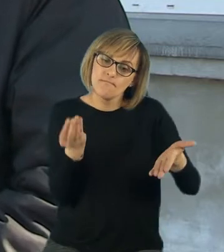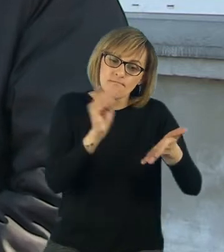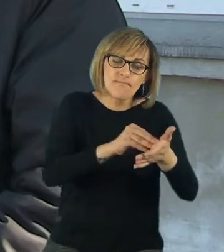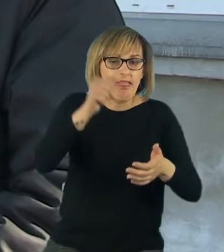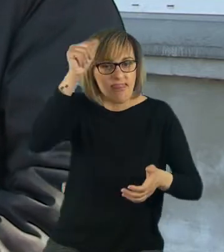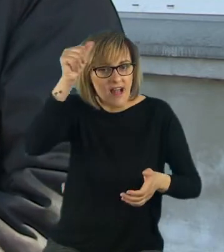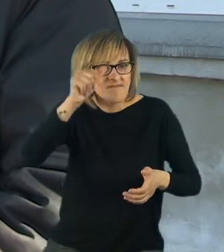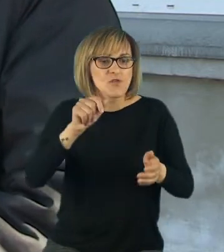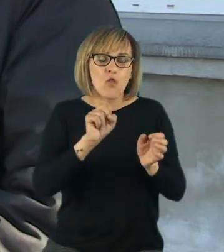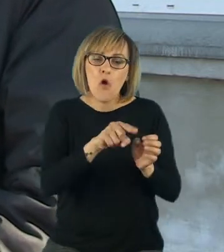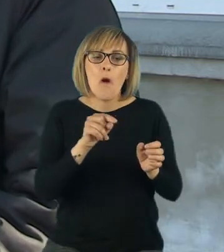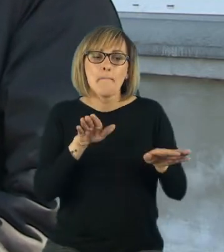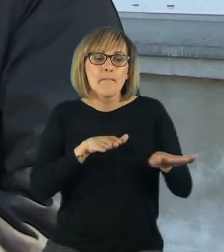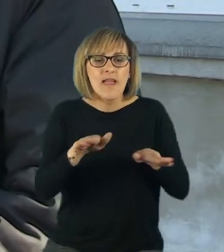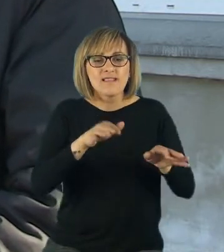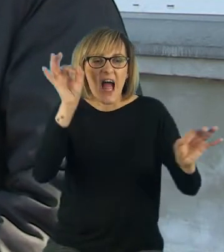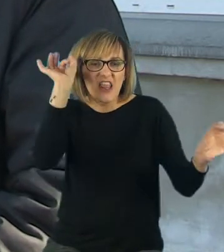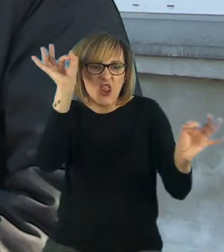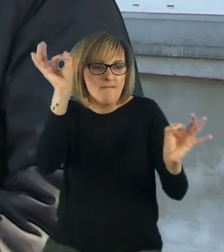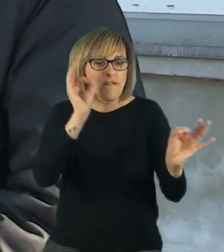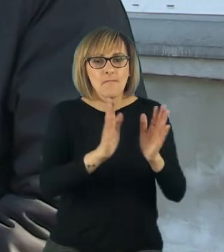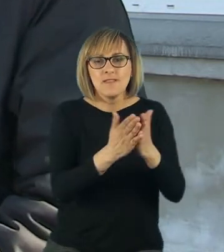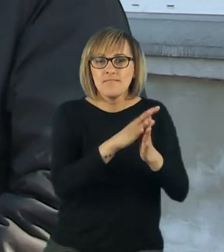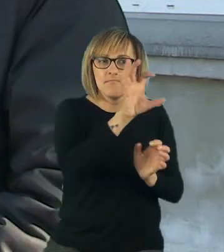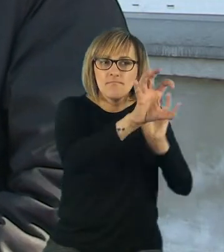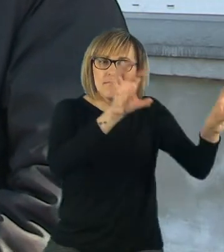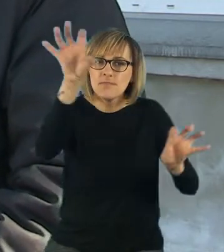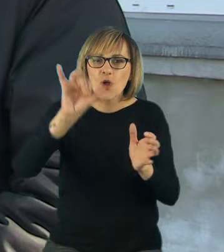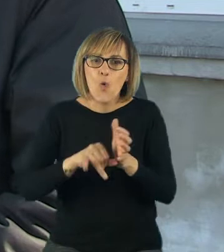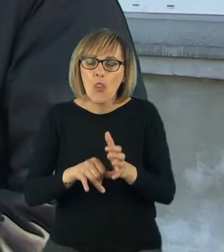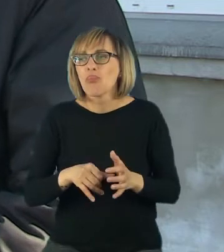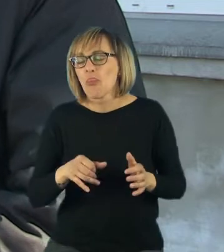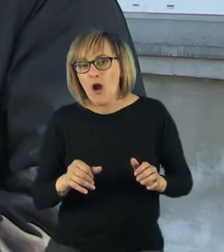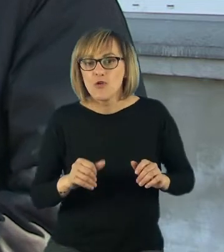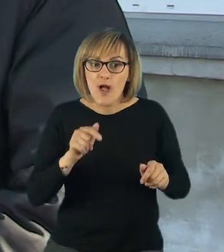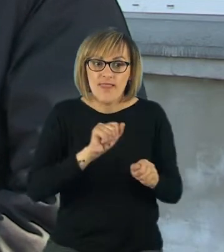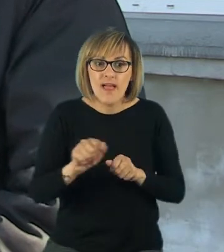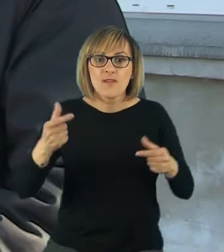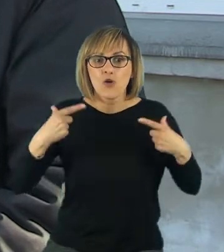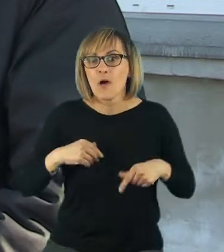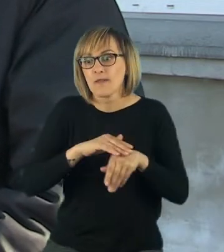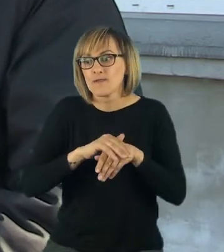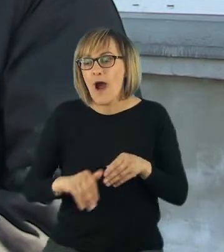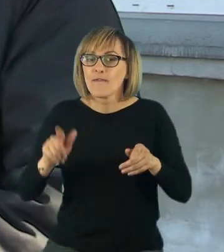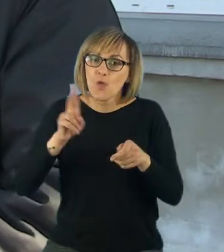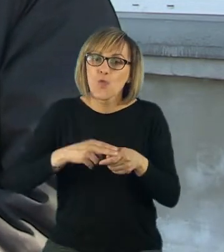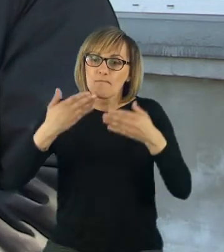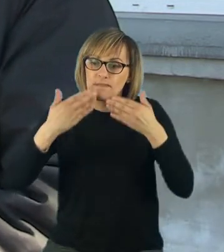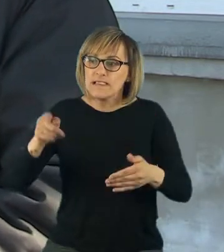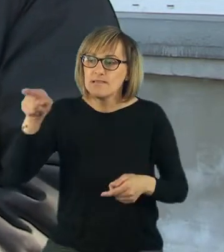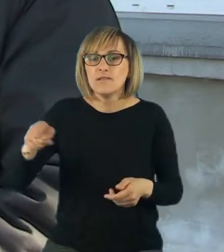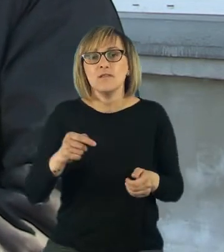tablic, które w niektórych ważnych miejscach Kutna są ustawione. Ja się na to zgodziłem i taki jest efekt, że